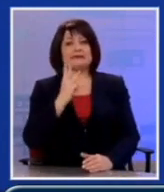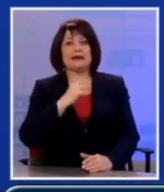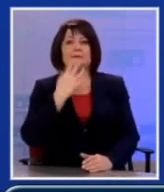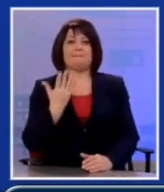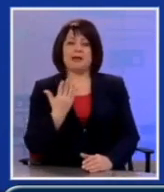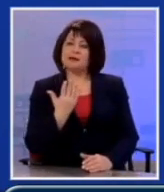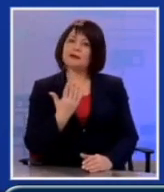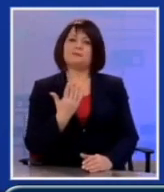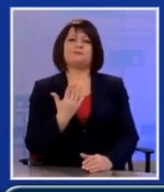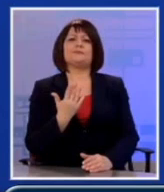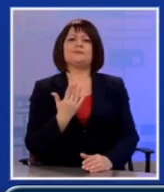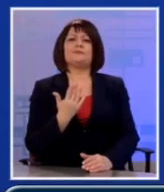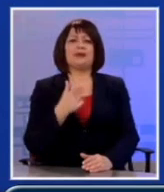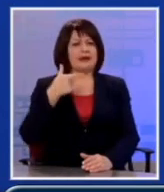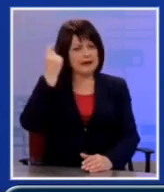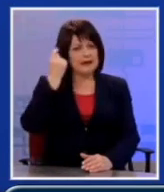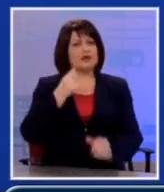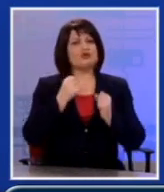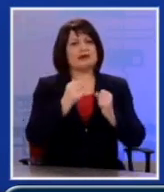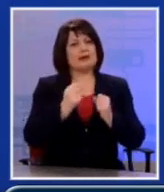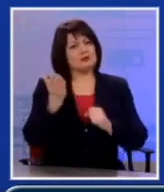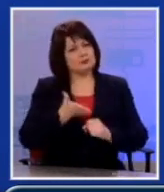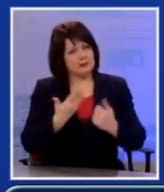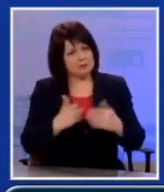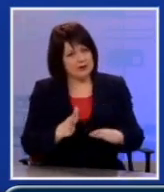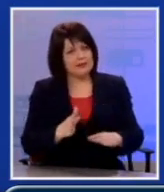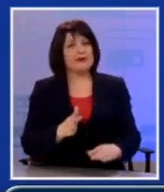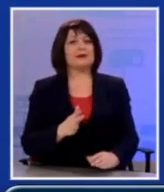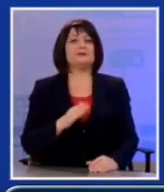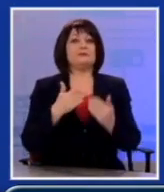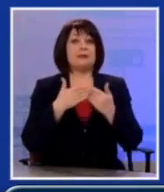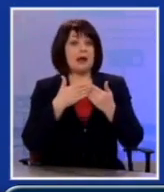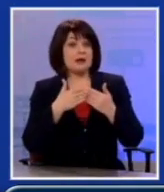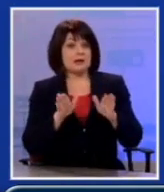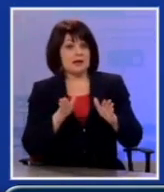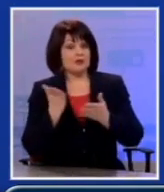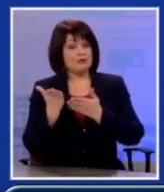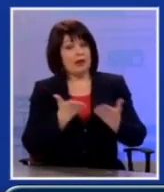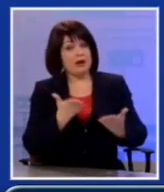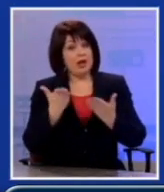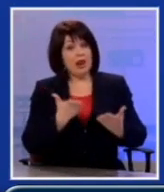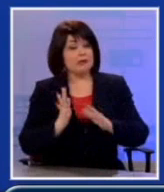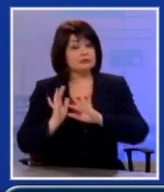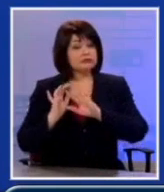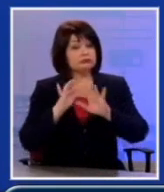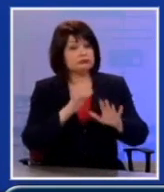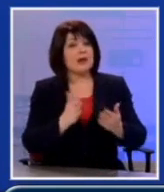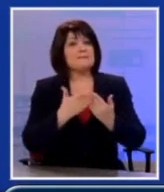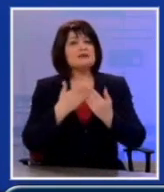35 μαθητές από το Λύκειο Ζακύνθου. Ανοίγει και τις πύλες του